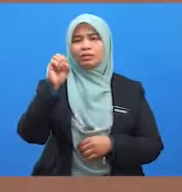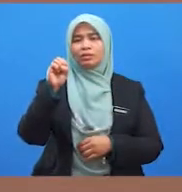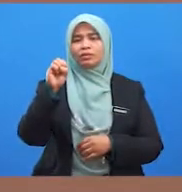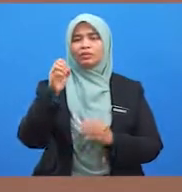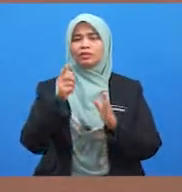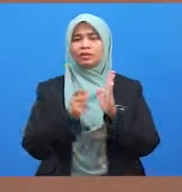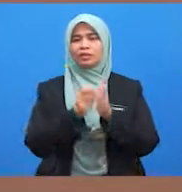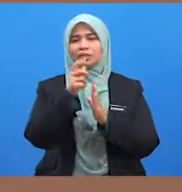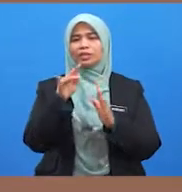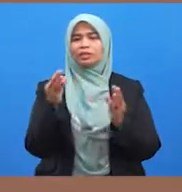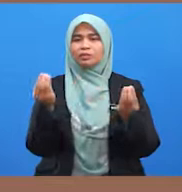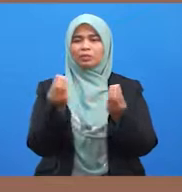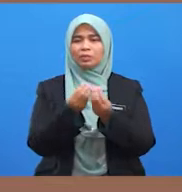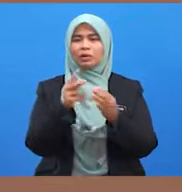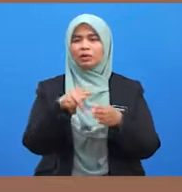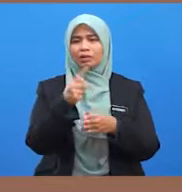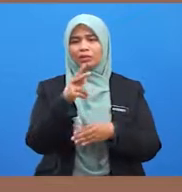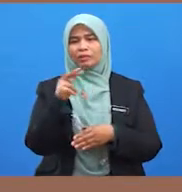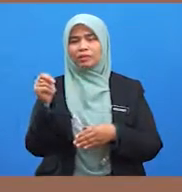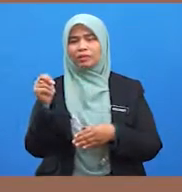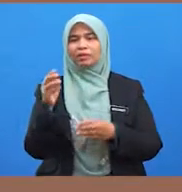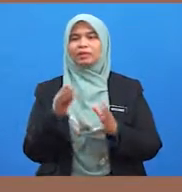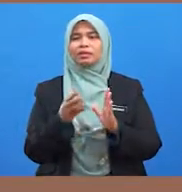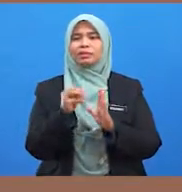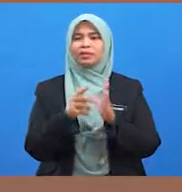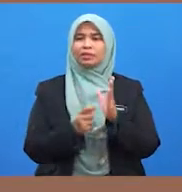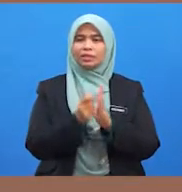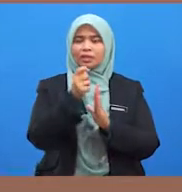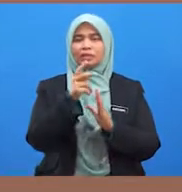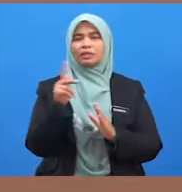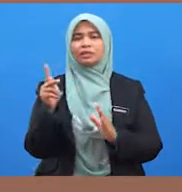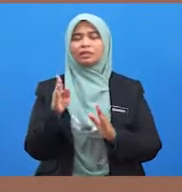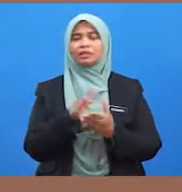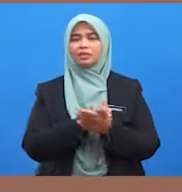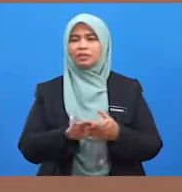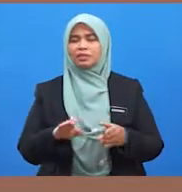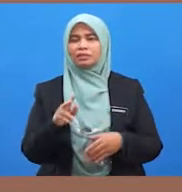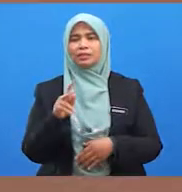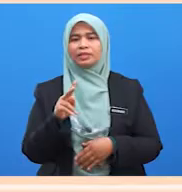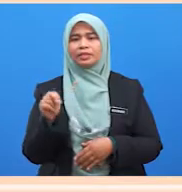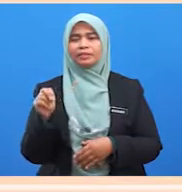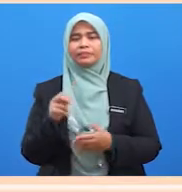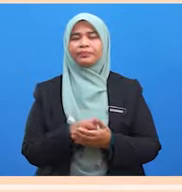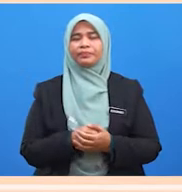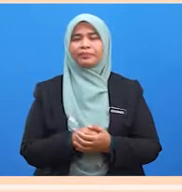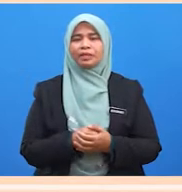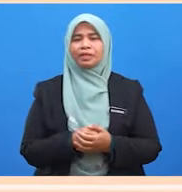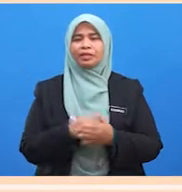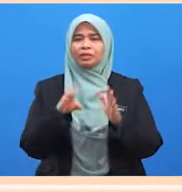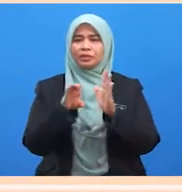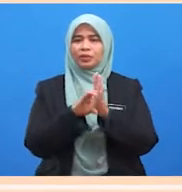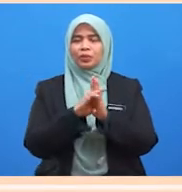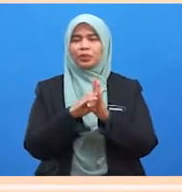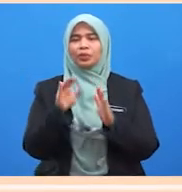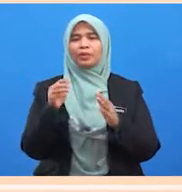kos, meningkatkan jumlah keluaran, meningkatkan keselamatan. Murid-murid,